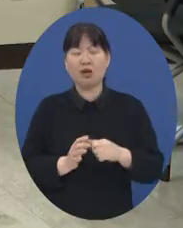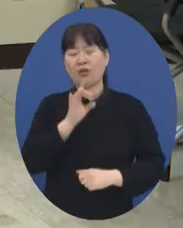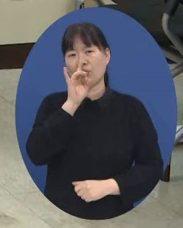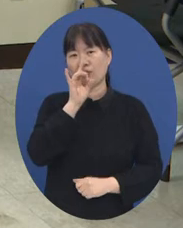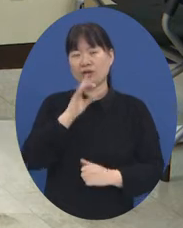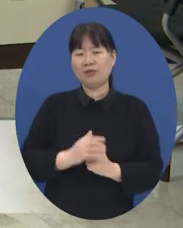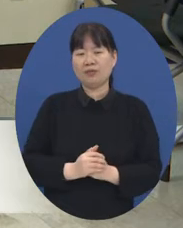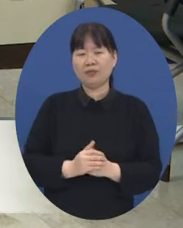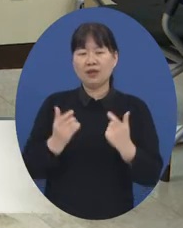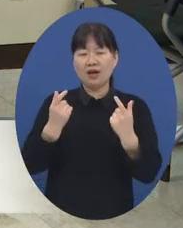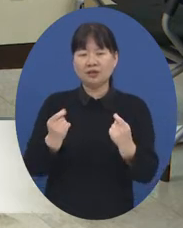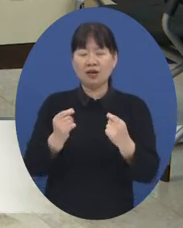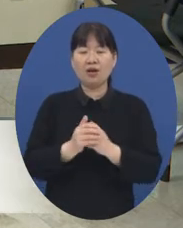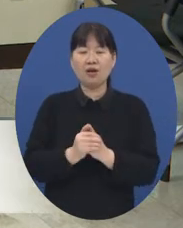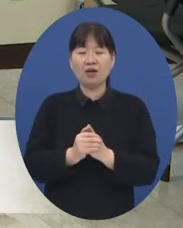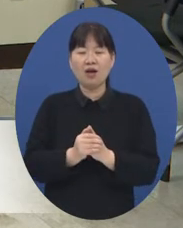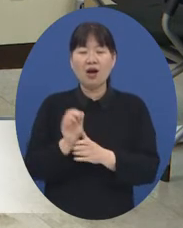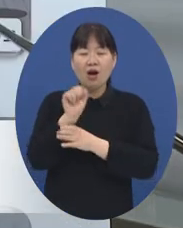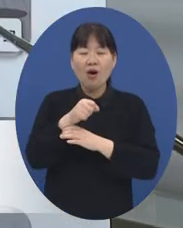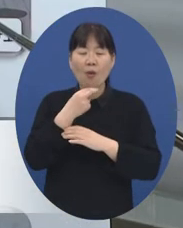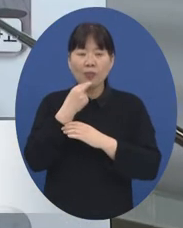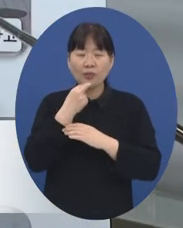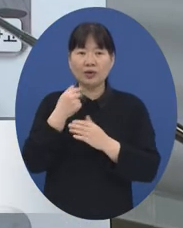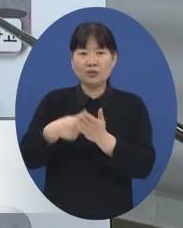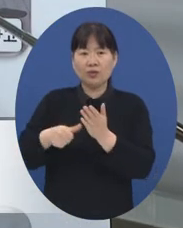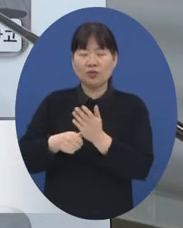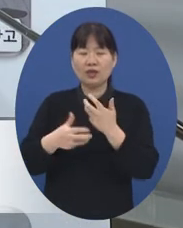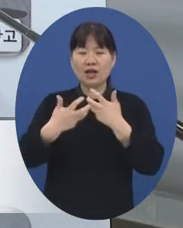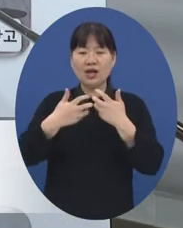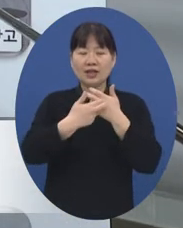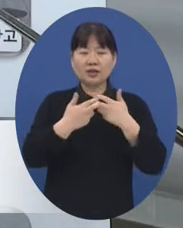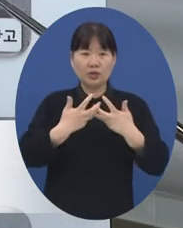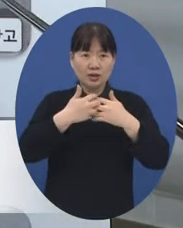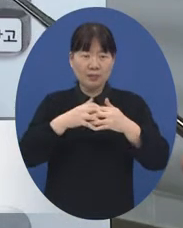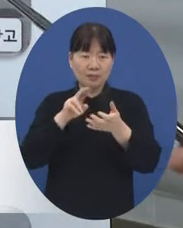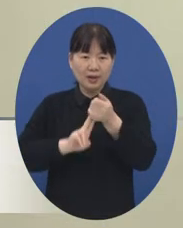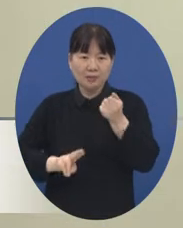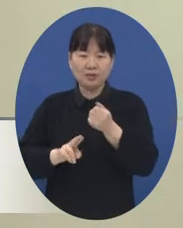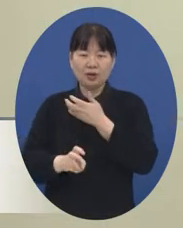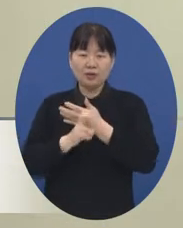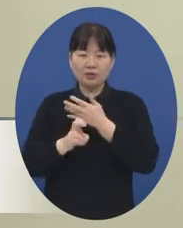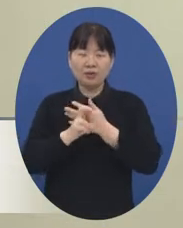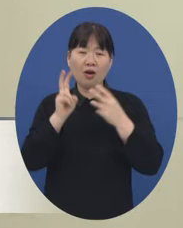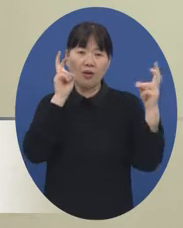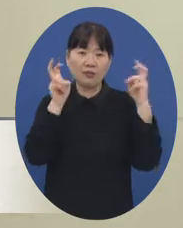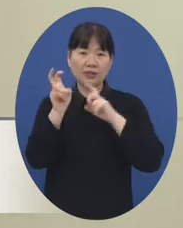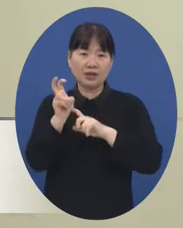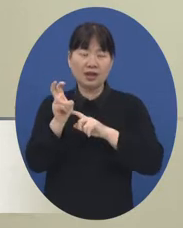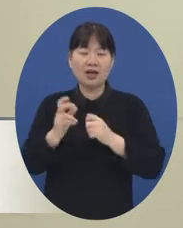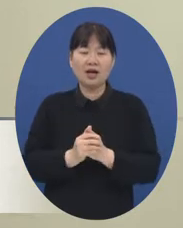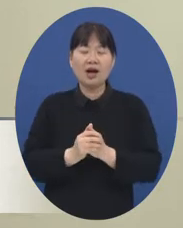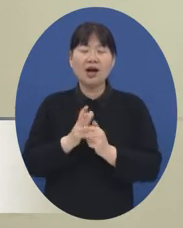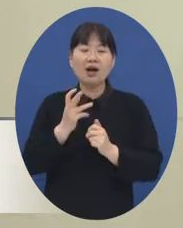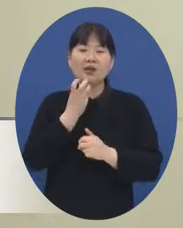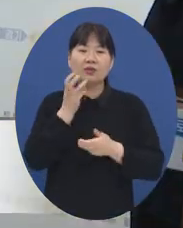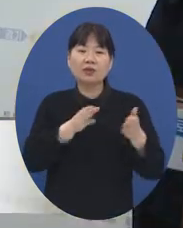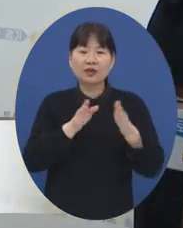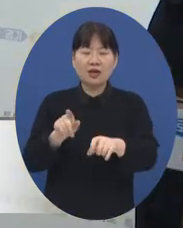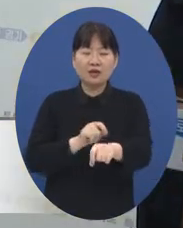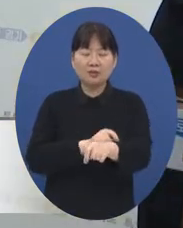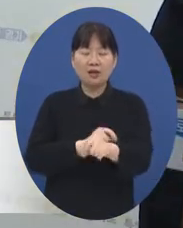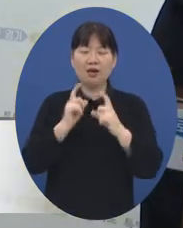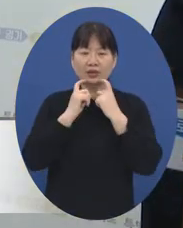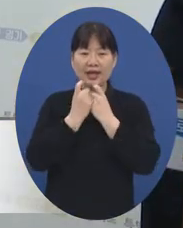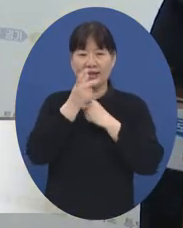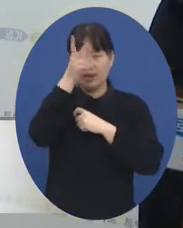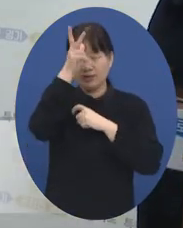돼요. 이처럼 무허가 상품을 의료기기로 파는 등 불법 행위를 저지른 업체들이 경기도 특별사법 경찰단의